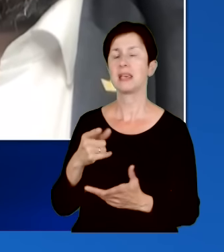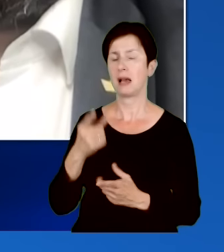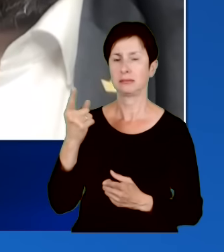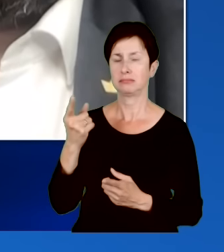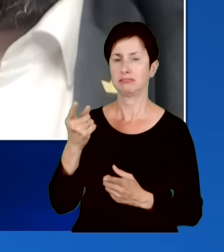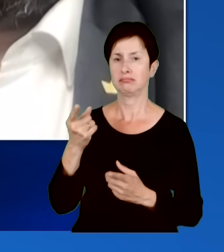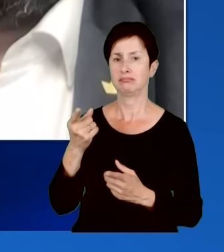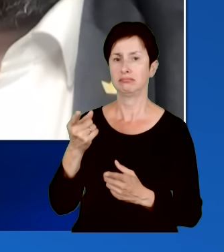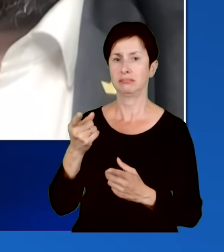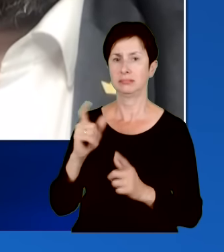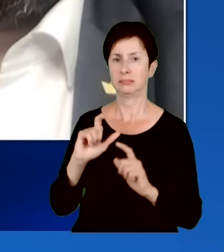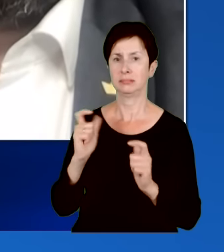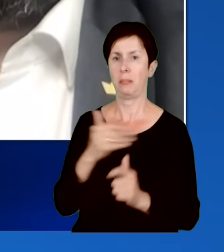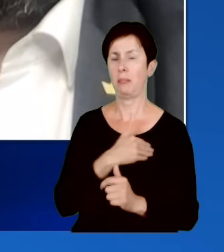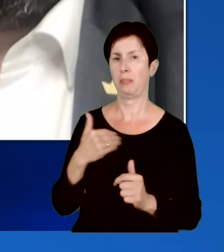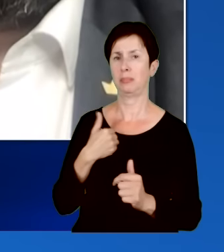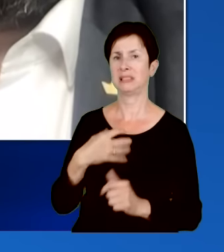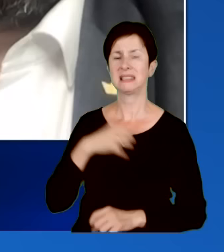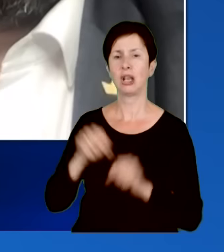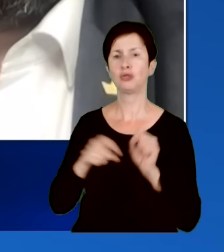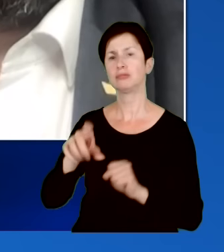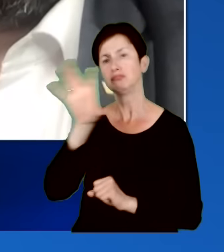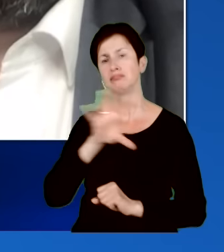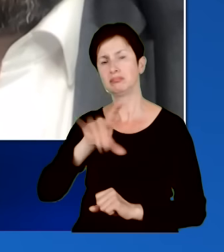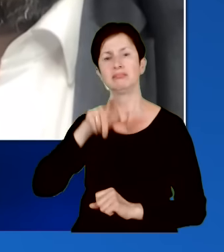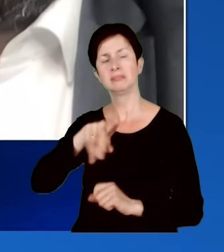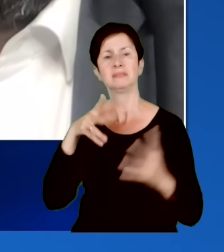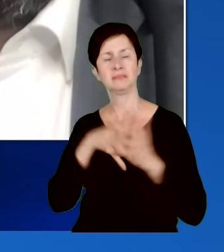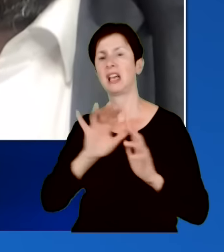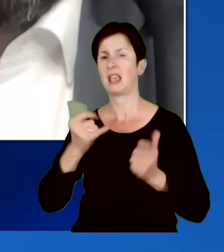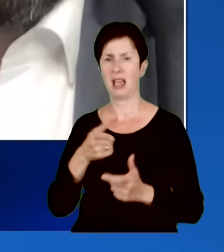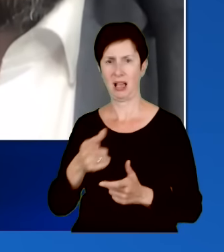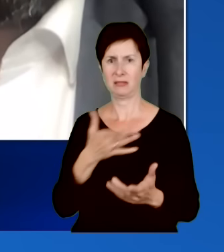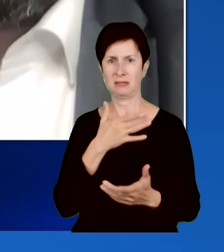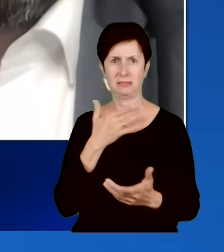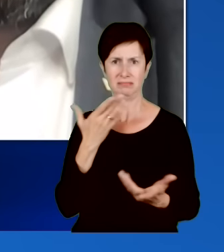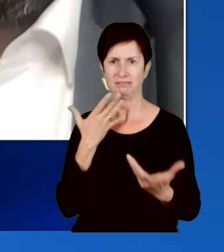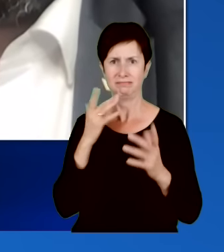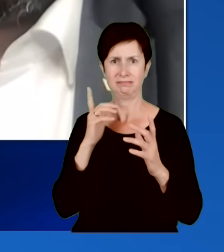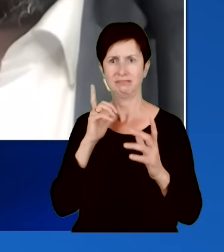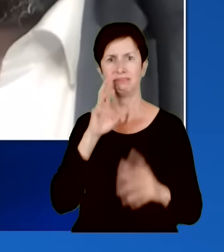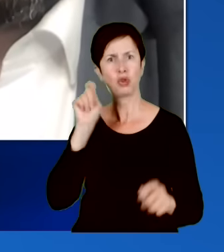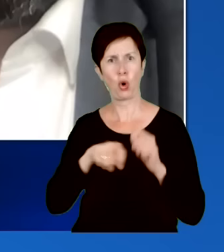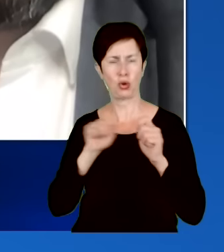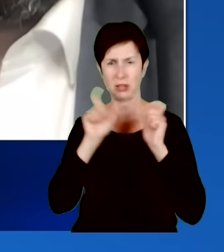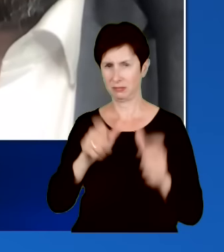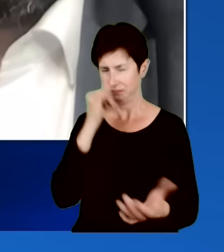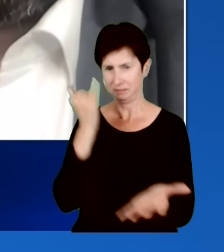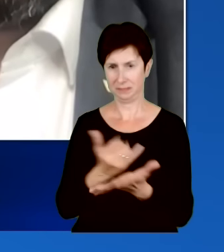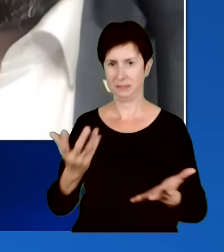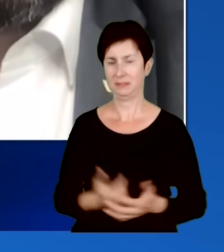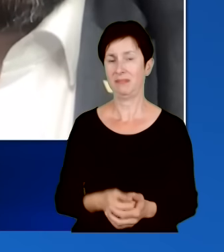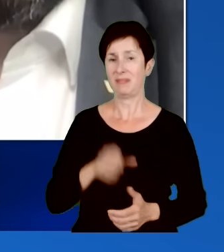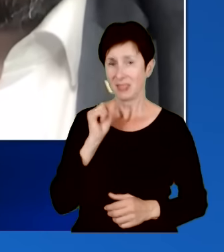sytuację polskich sędziów bo oni są poza rzeczywistością No tutaj pełna zgoda jest to Kasta w